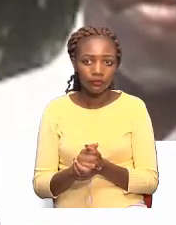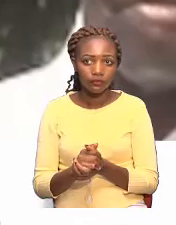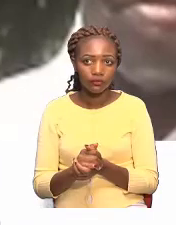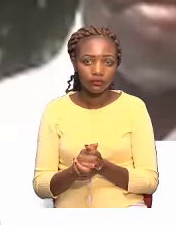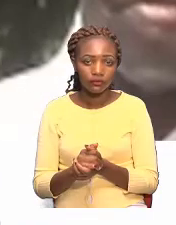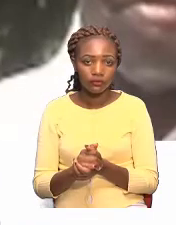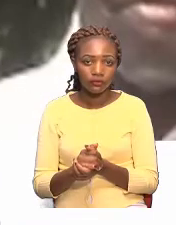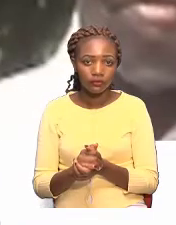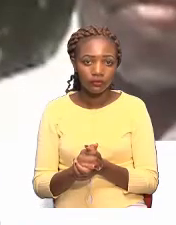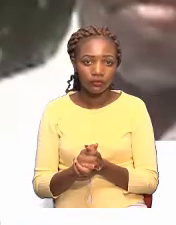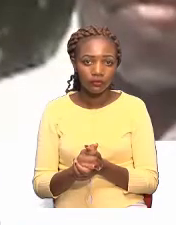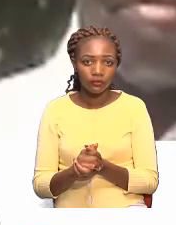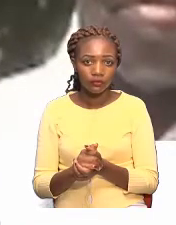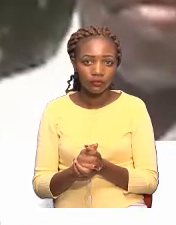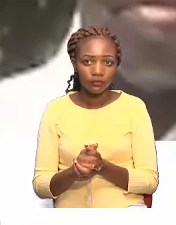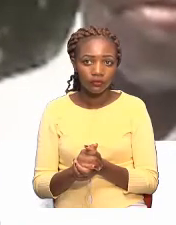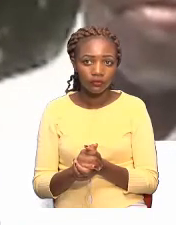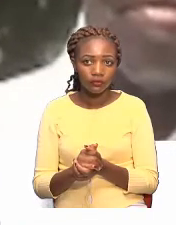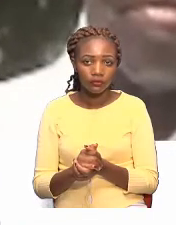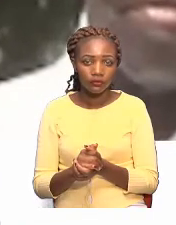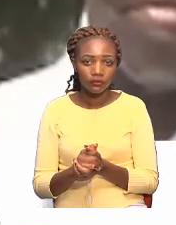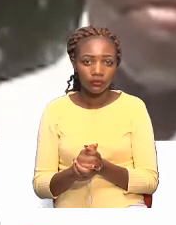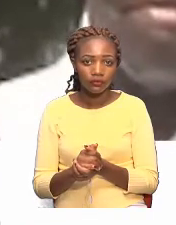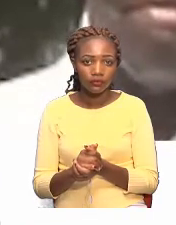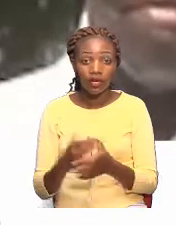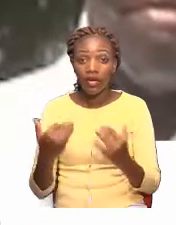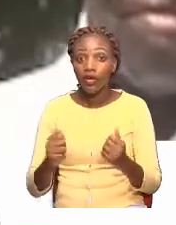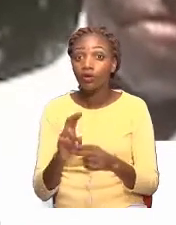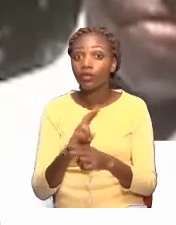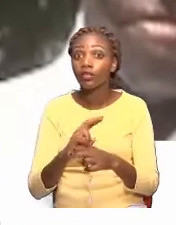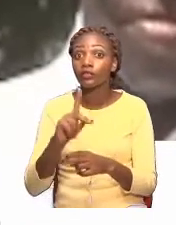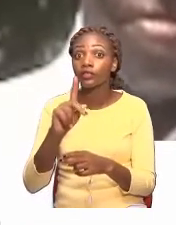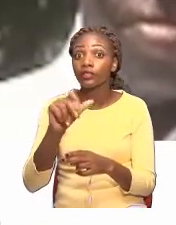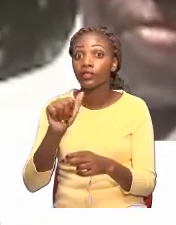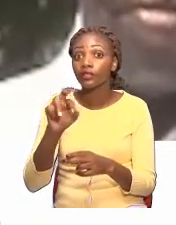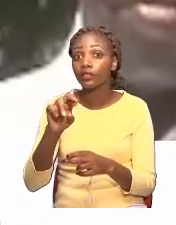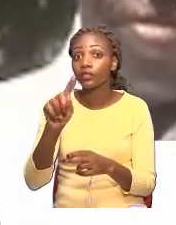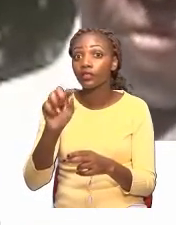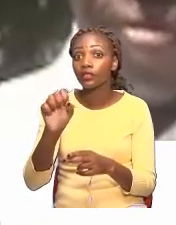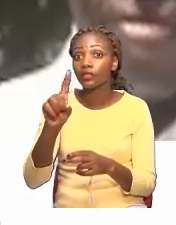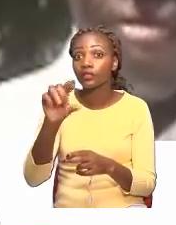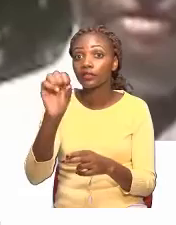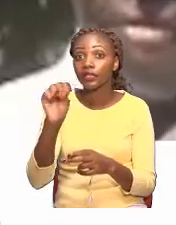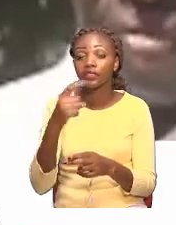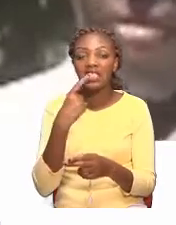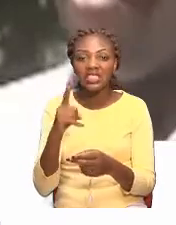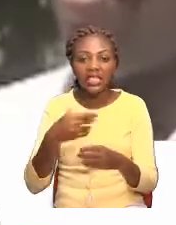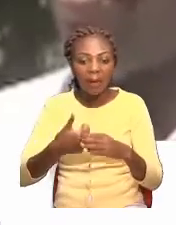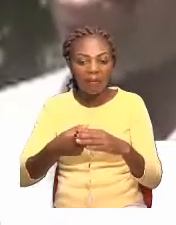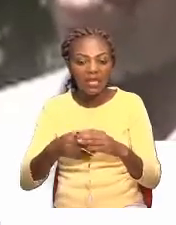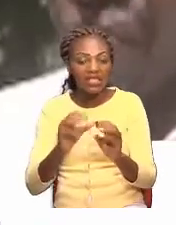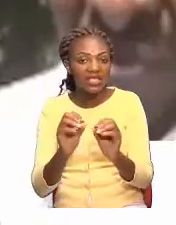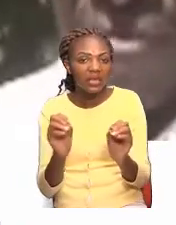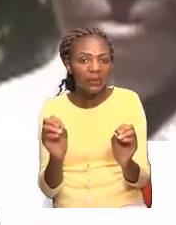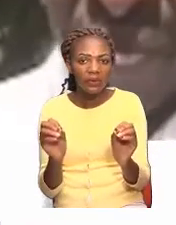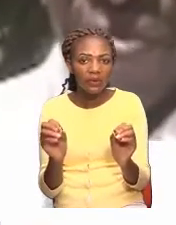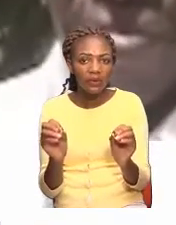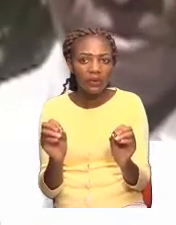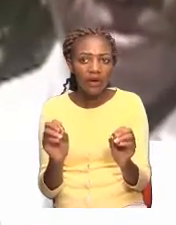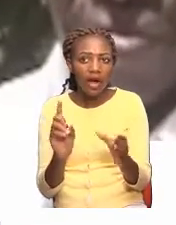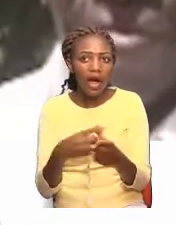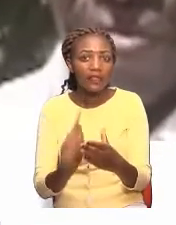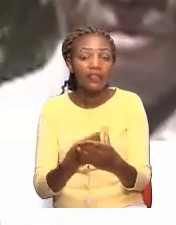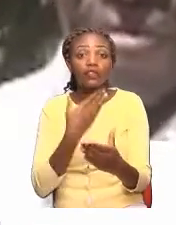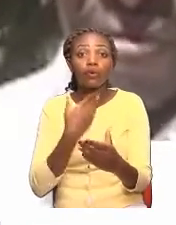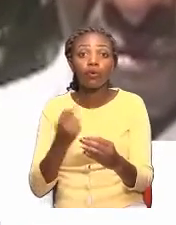katikati middlem ama inaitwa yenye wanatumia Hawa Sasa wanasema hakuna mahindi ama I mean hakuna nganu ndio aweze kul